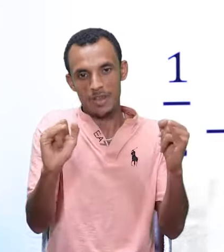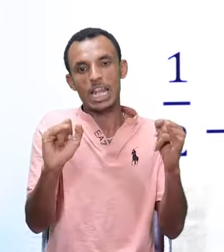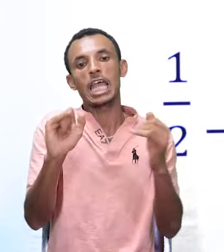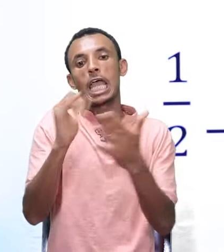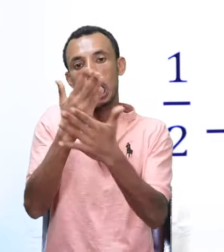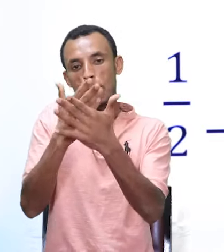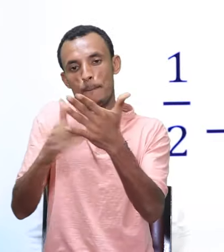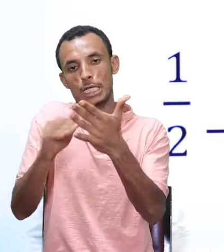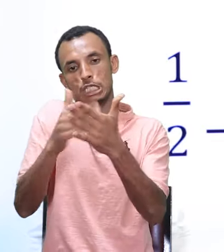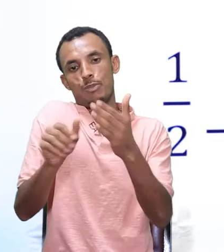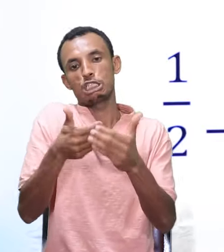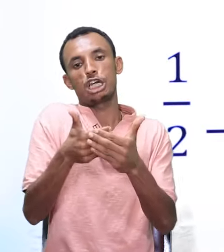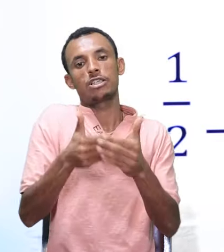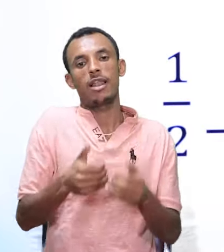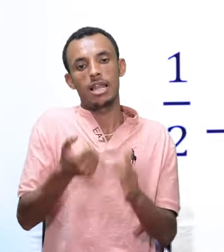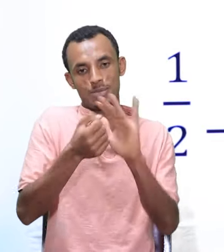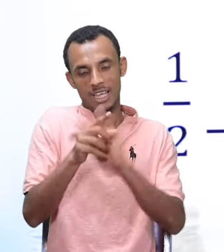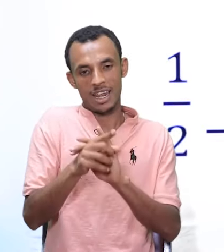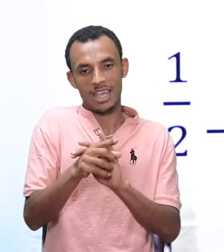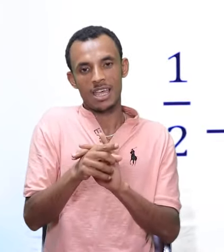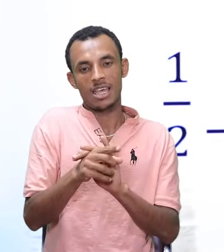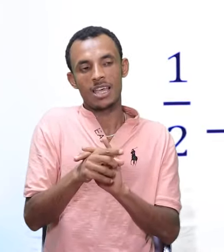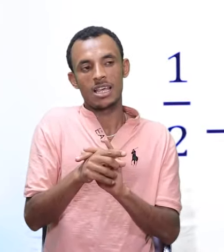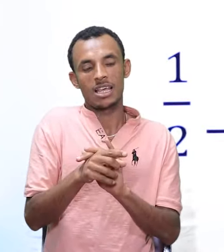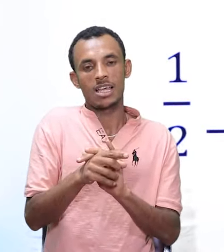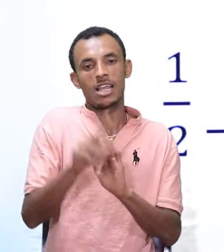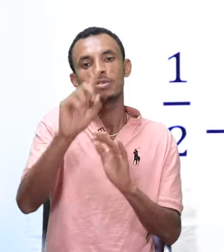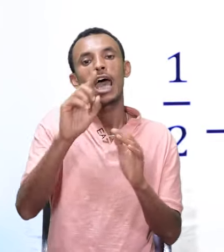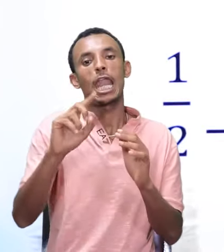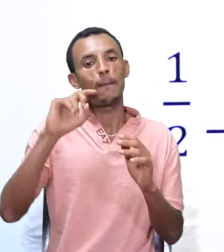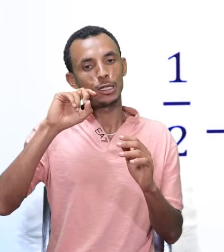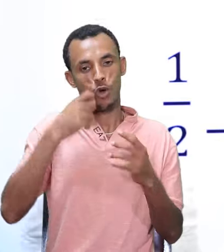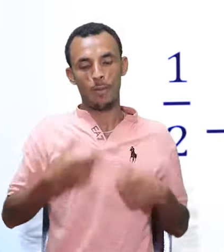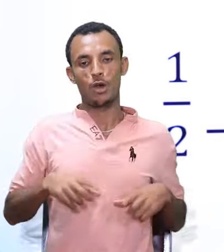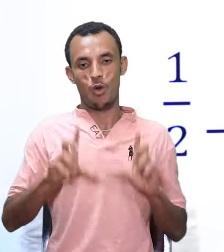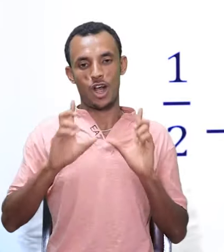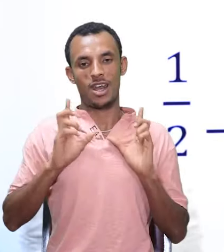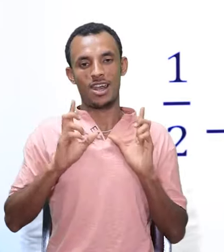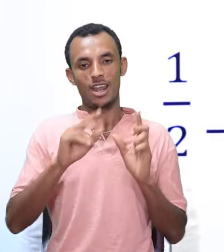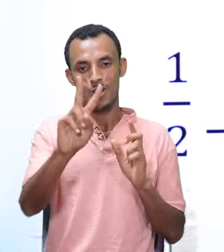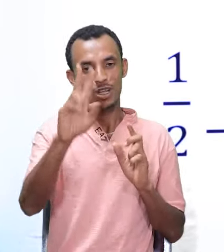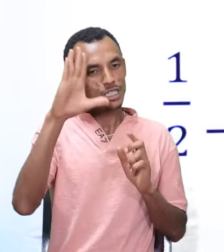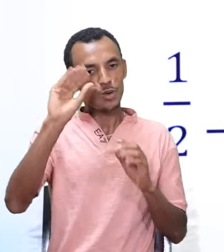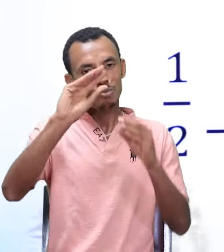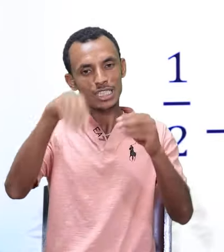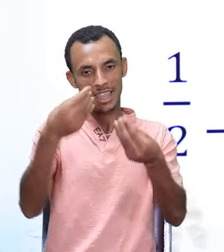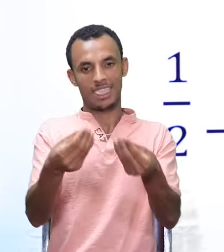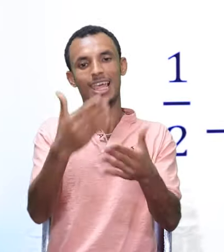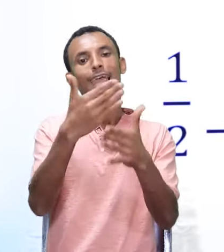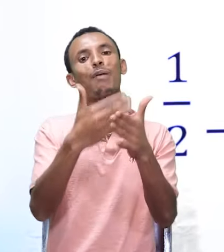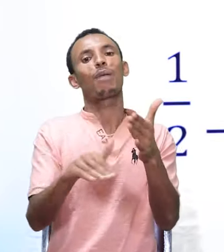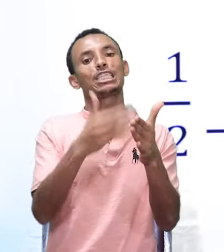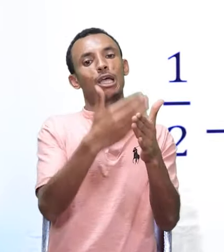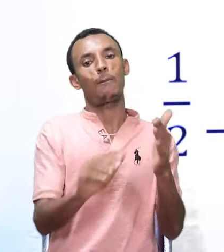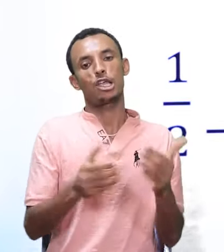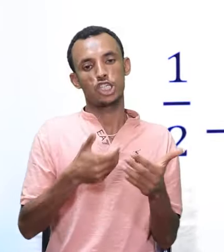ግማሽ ግማሽ ይደርሳቸዋል ለምሳሌ በምን ኤግዛምፕል ለምሳሌ አንድ ብርቱካን ቢኖረን አንድ ብርቱካንን ለሁለት ስናካፍለው ግማሽ